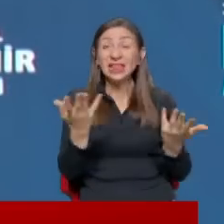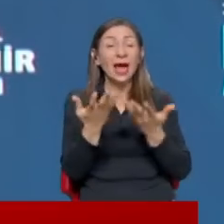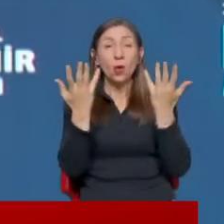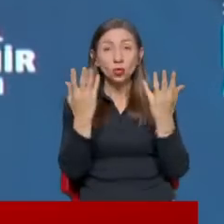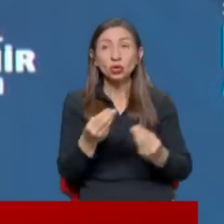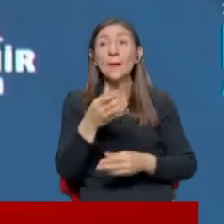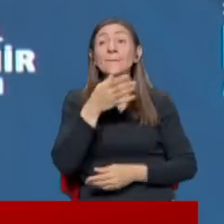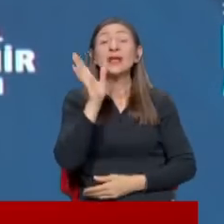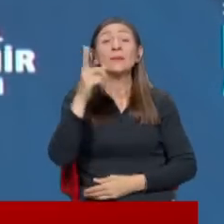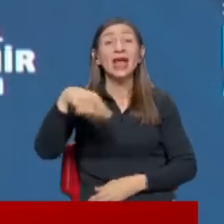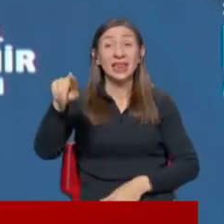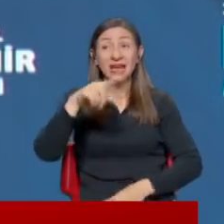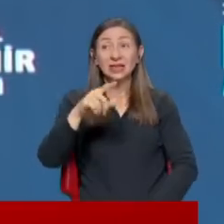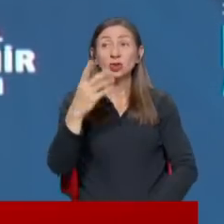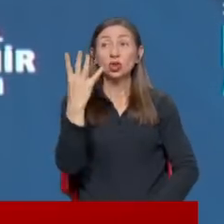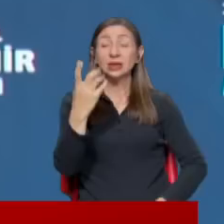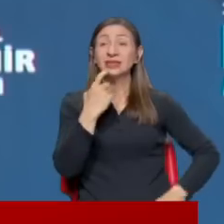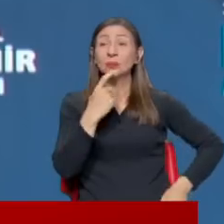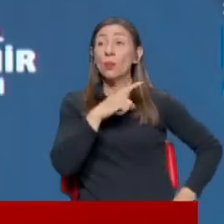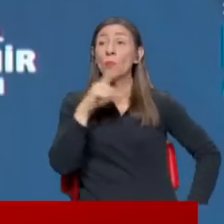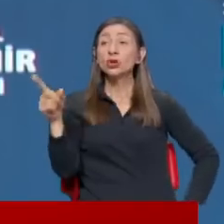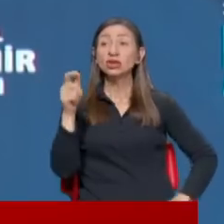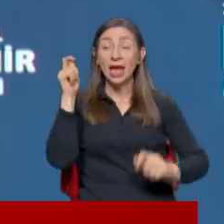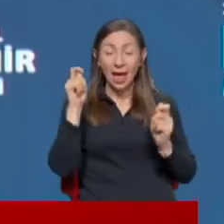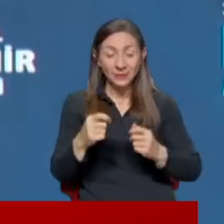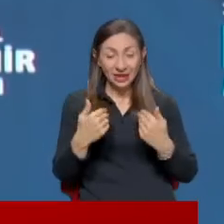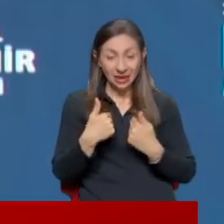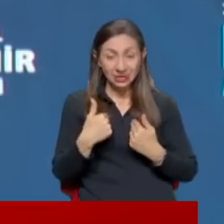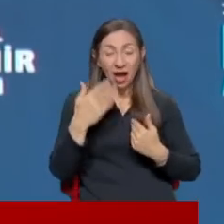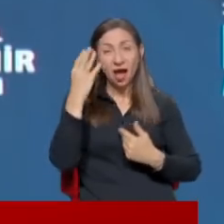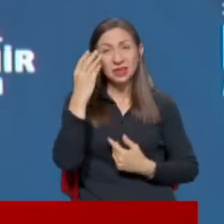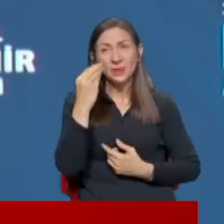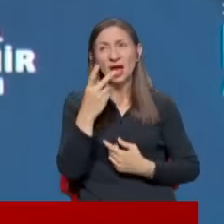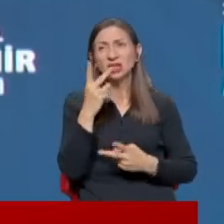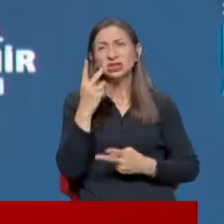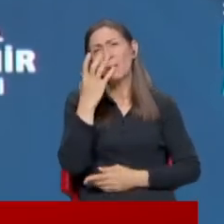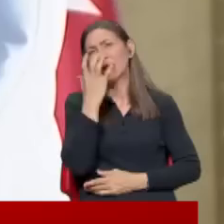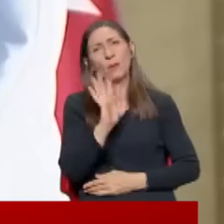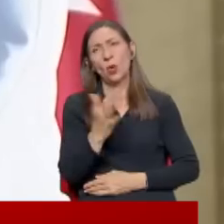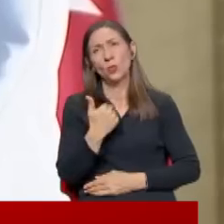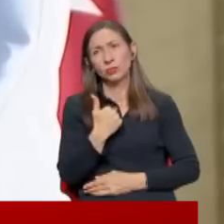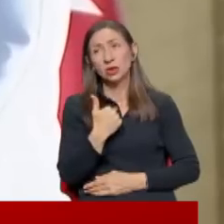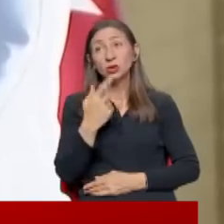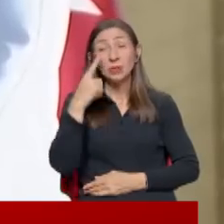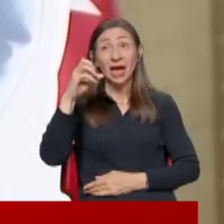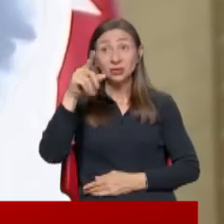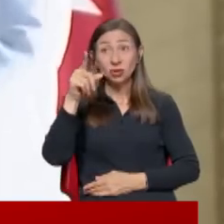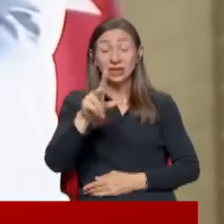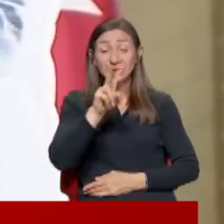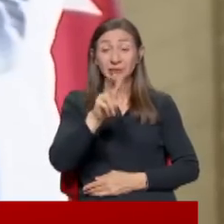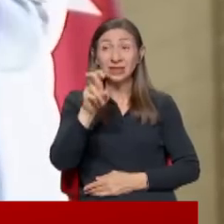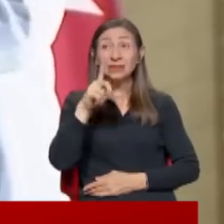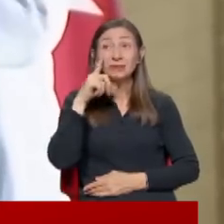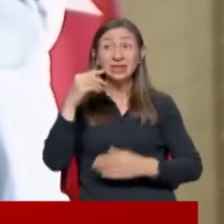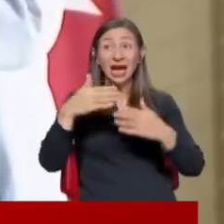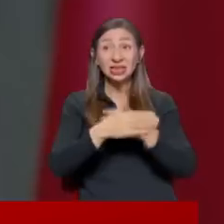olduğunu bilmeyenlerden 4 yıl boyunca yaptıklarımızı da anlamalarını açıkçası beklemiyorum. Cumhurbaşkanı Erdoğan 28